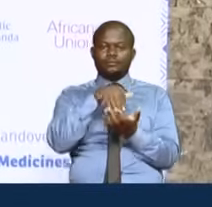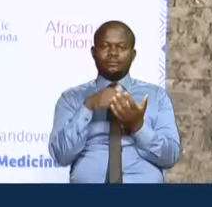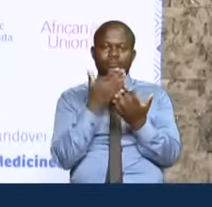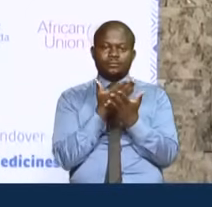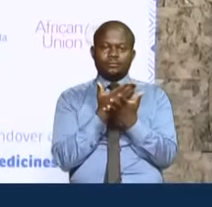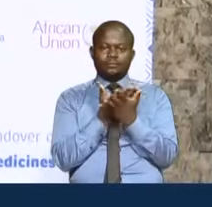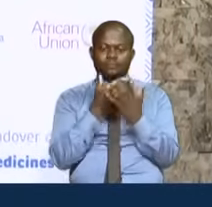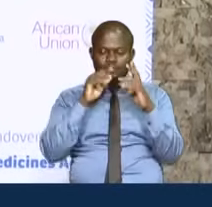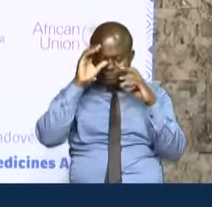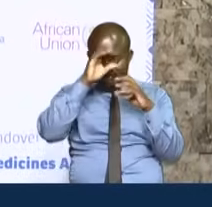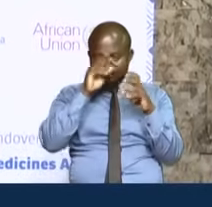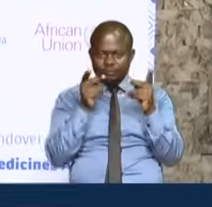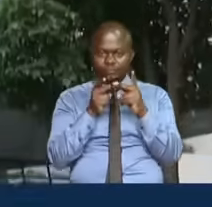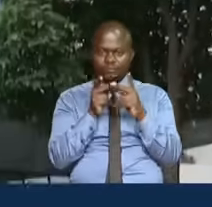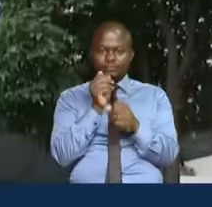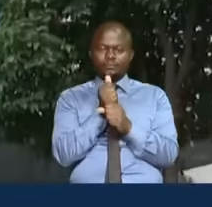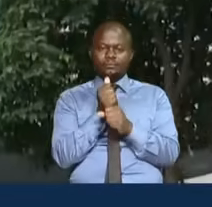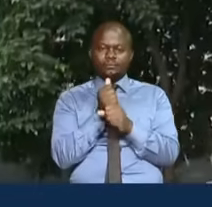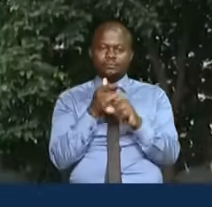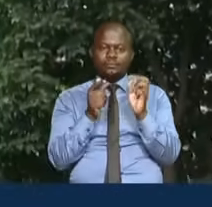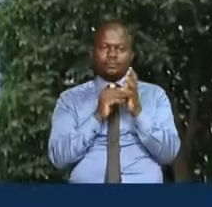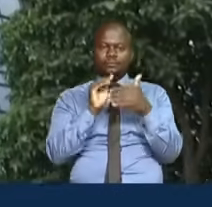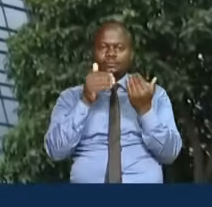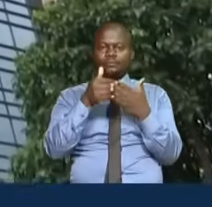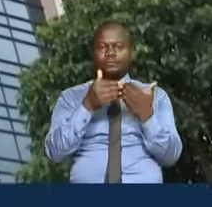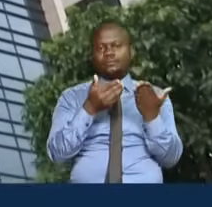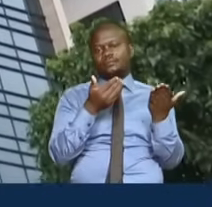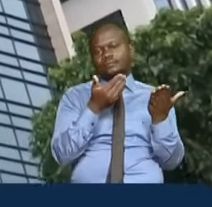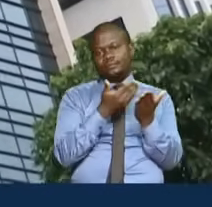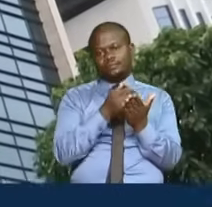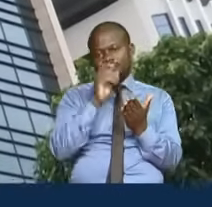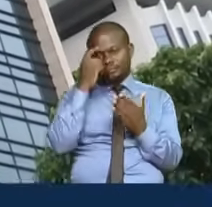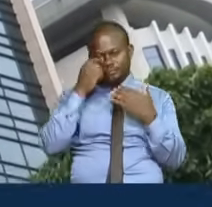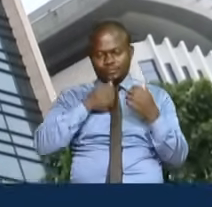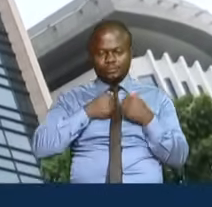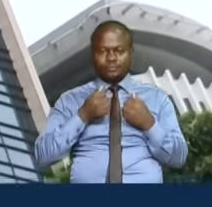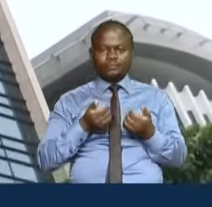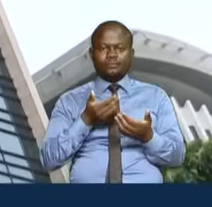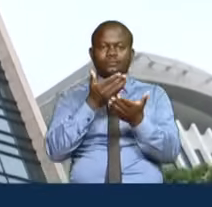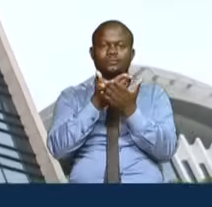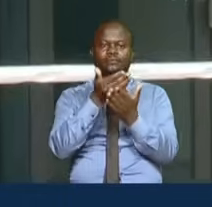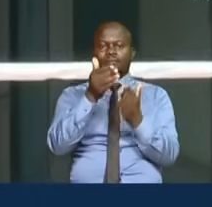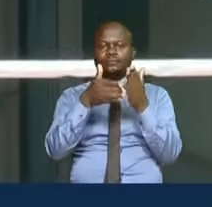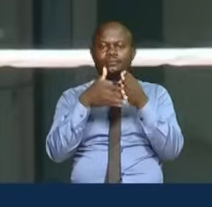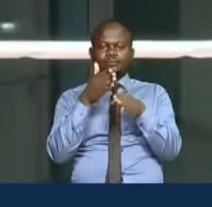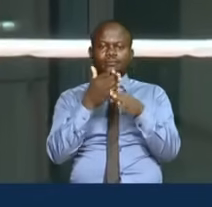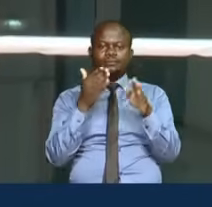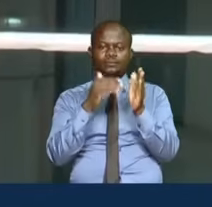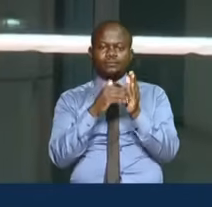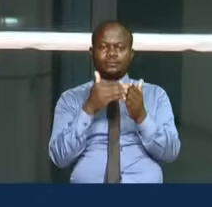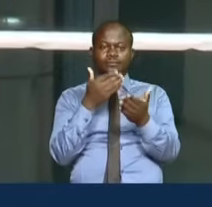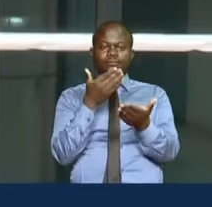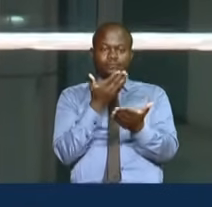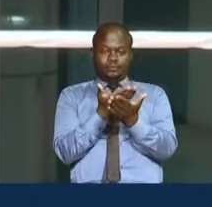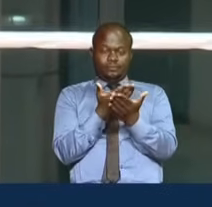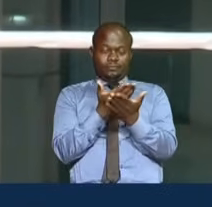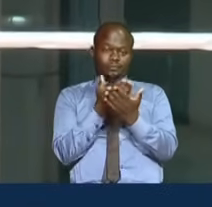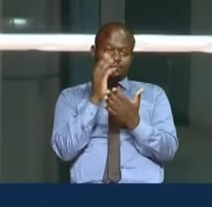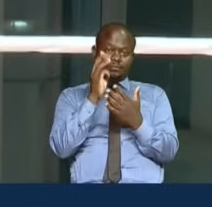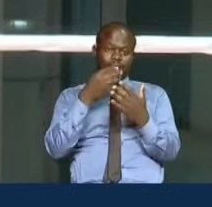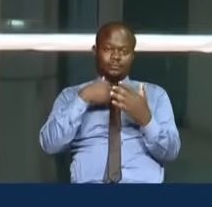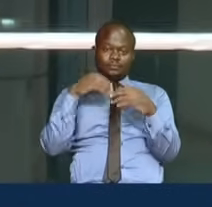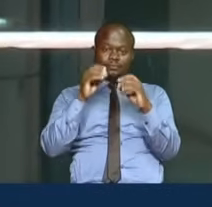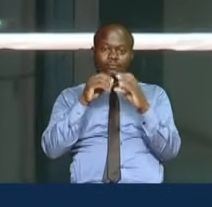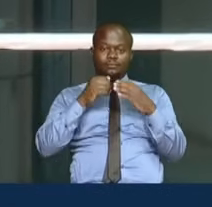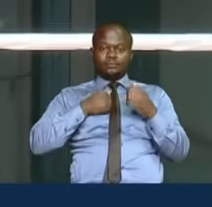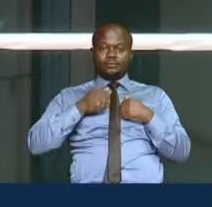yasabwaga kugishakira aho kizakorera, bikaba ariyo mpamvu guverinoma y'u Rwanda yashyikirije iki kigo iyi nyubako. Avuga ko kuba iki kigo kigiye kugira icyicaro mu